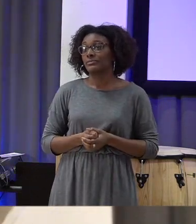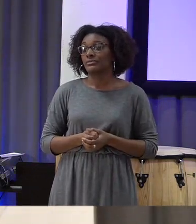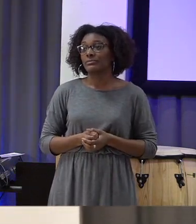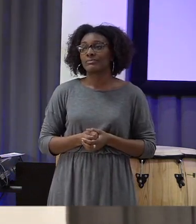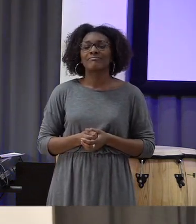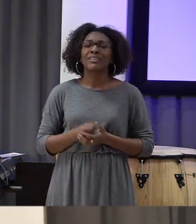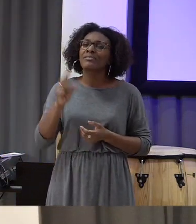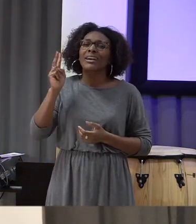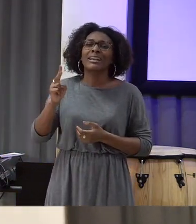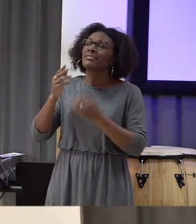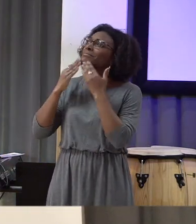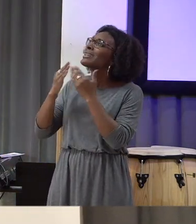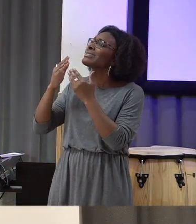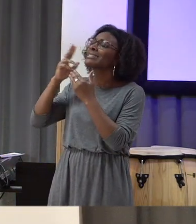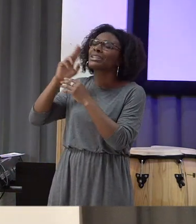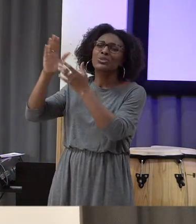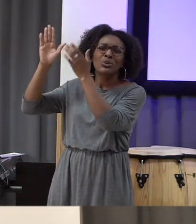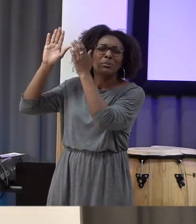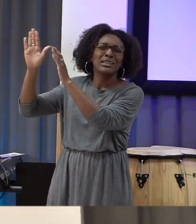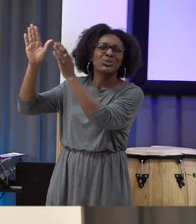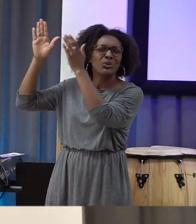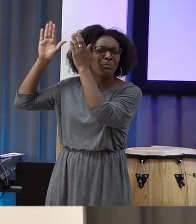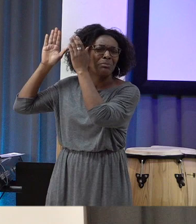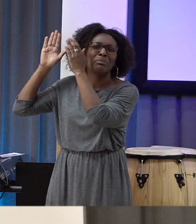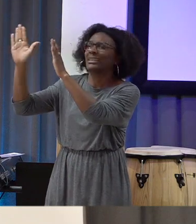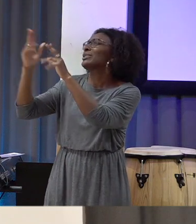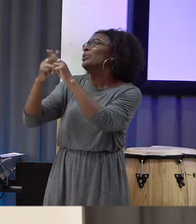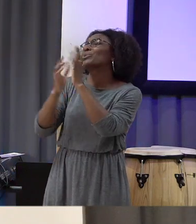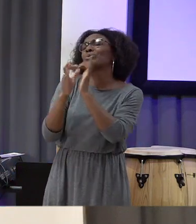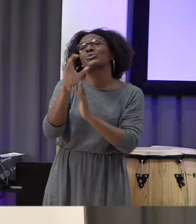Nous bénissons le Seigneur dans le nom de Jésus-Christ.